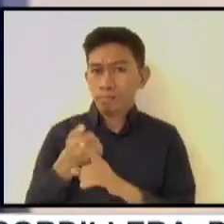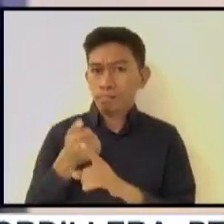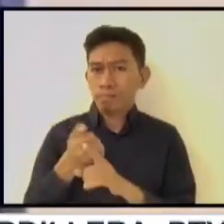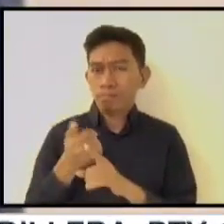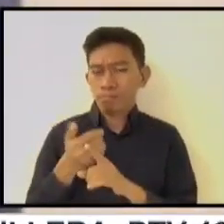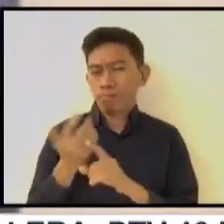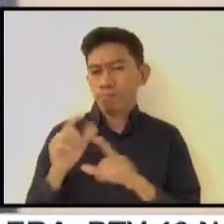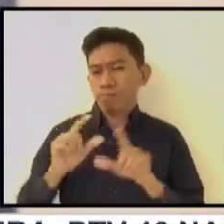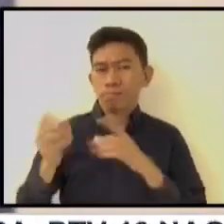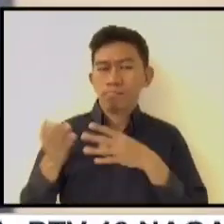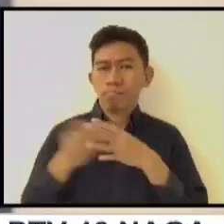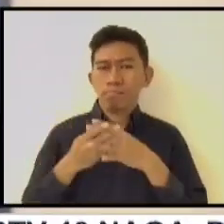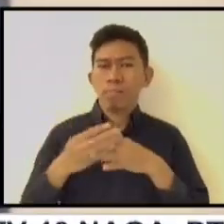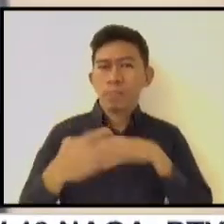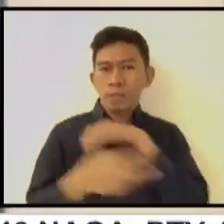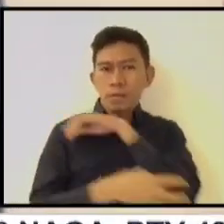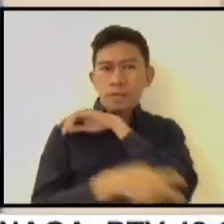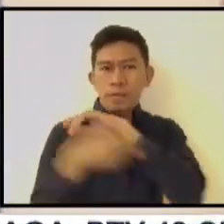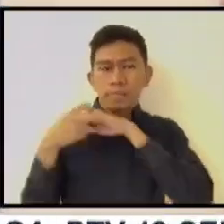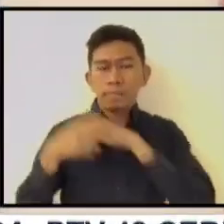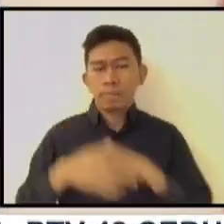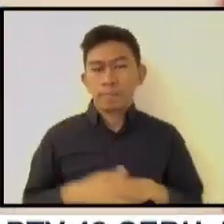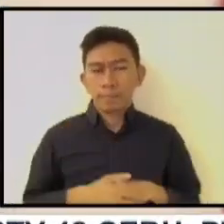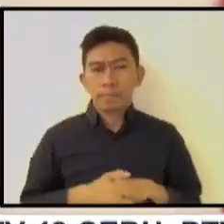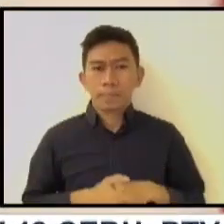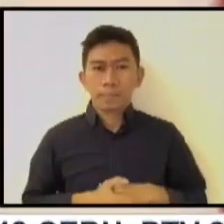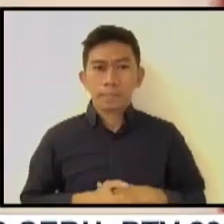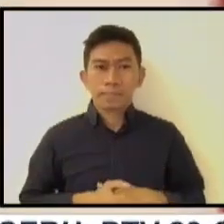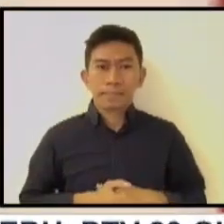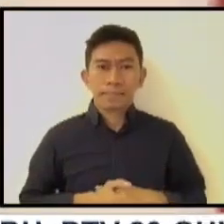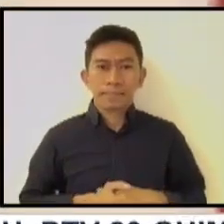Manalo para sa Morning Show ng Bayan, Rise and Shine Pilipinas.